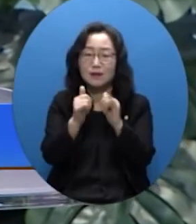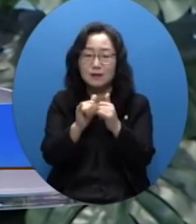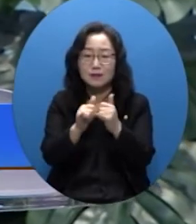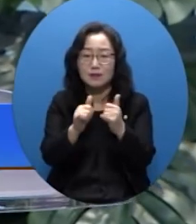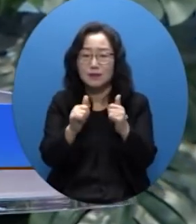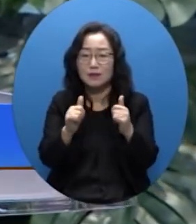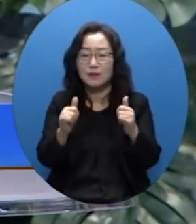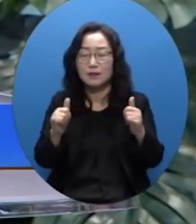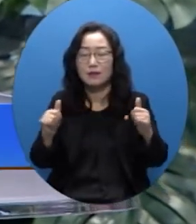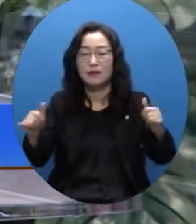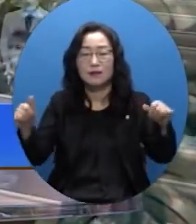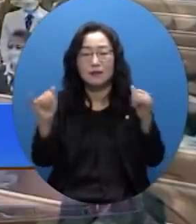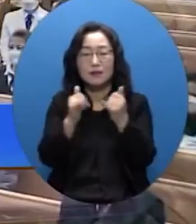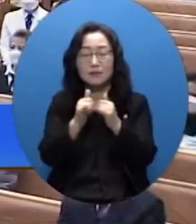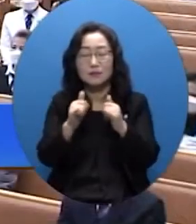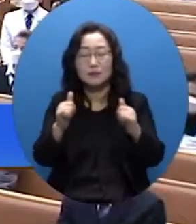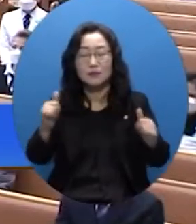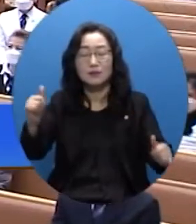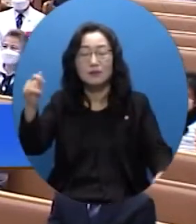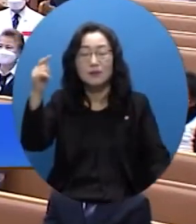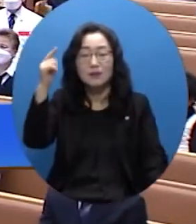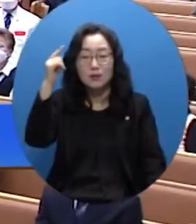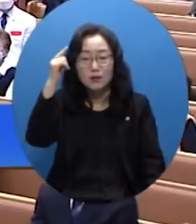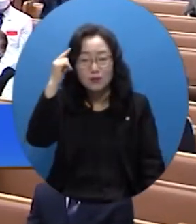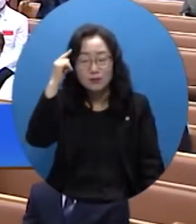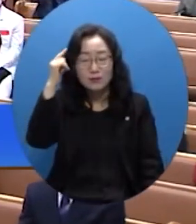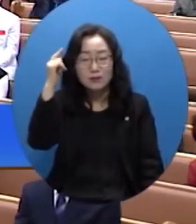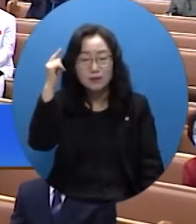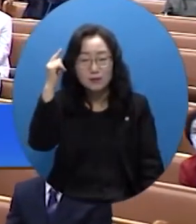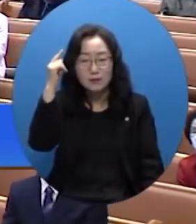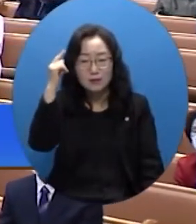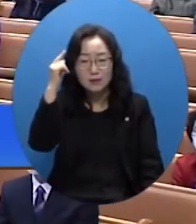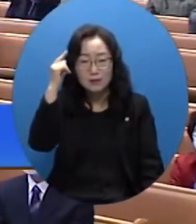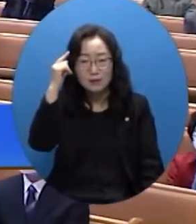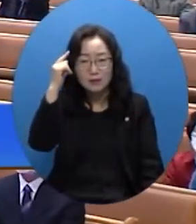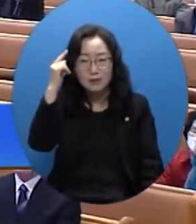음 4월 low